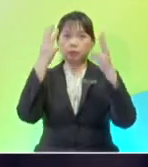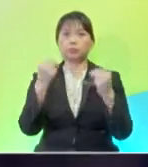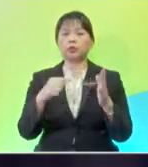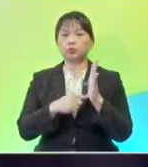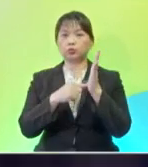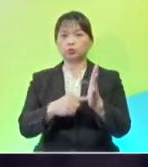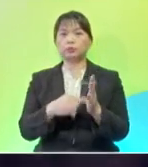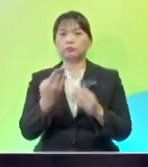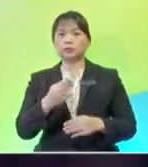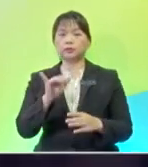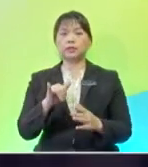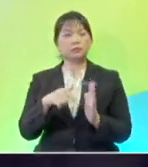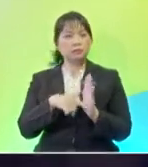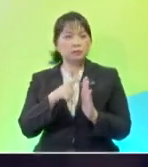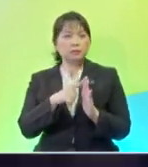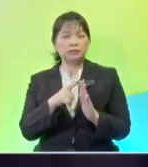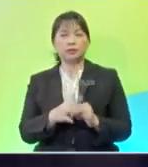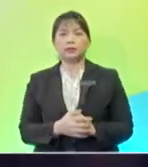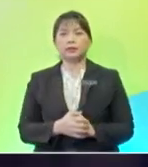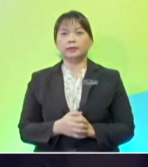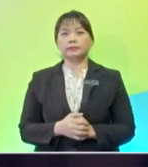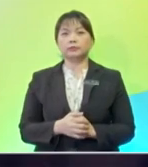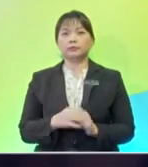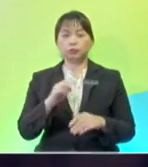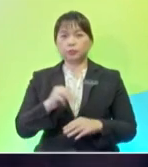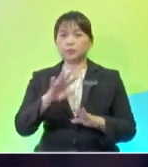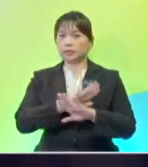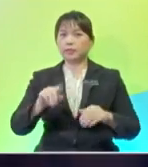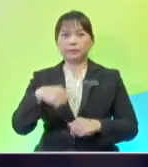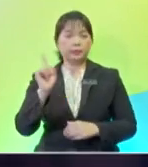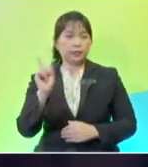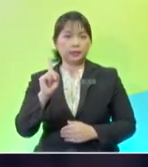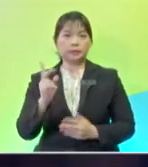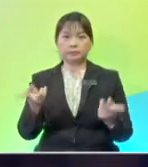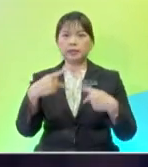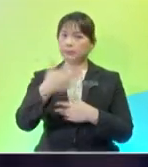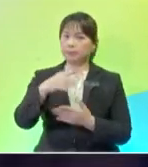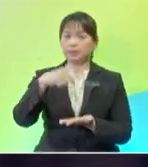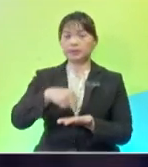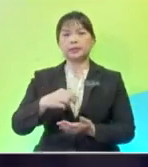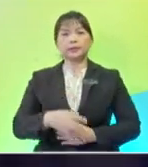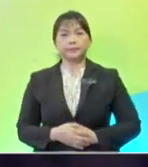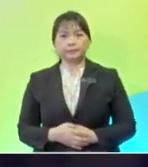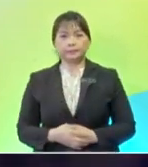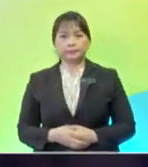lebih menarik lagi dilepas ini jadi murid-muri jangan kemana-mana kembali selepas ini KPM